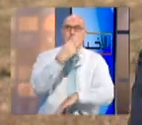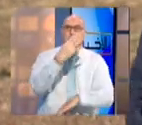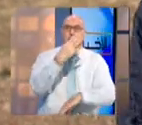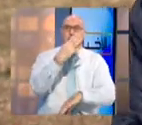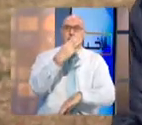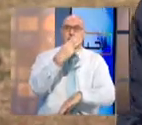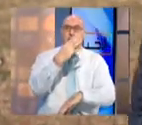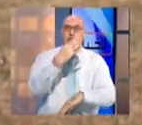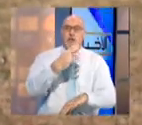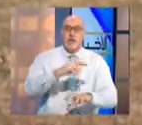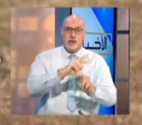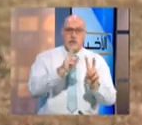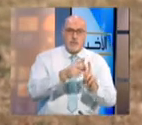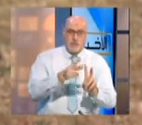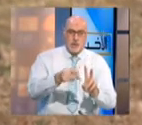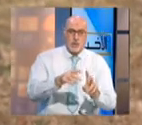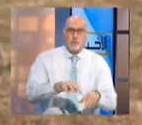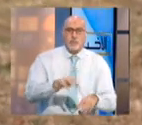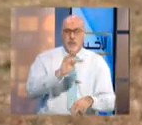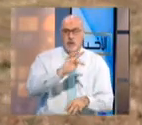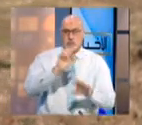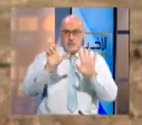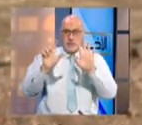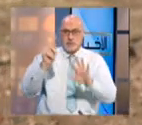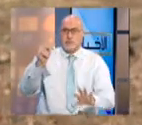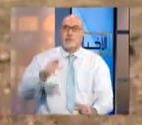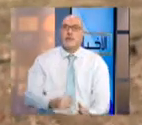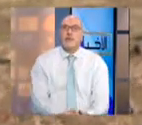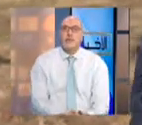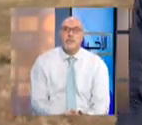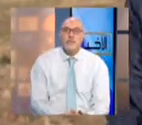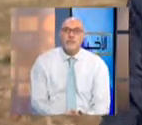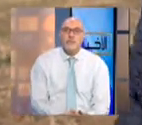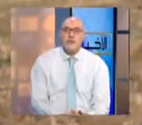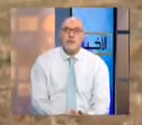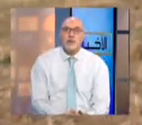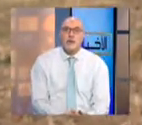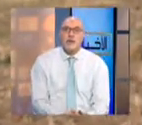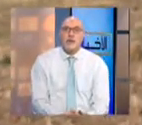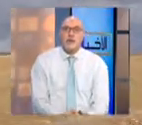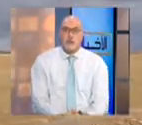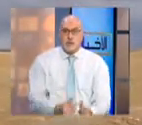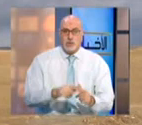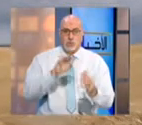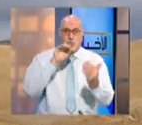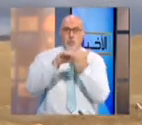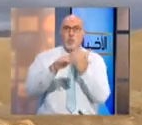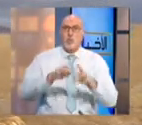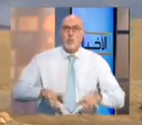على مستوى مدينة تسمسيت 74 كيلومتر، وبذلك نصل إلى مستوى 40%. طبعا هذا الشيء يبقى لا